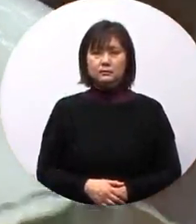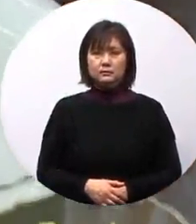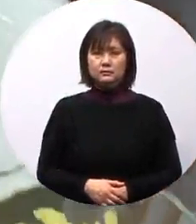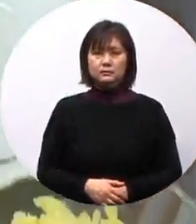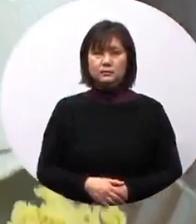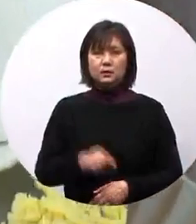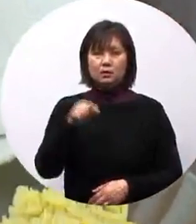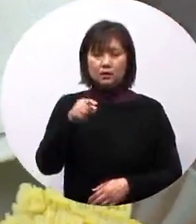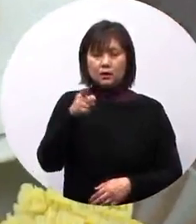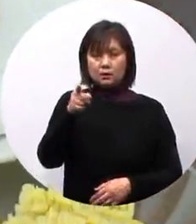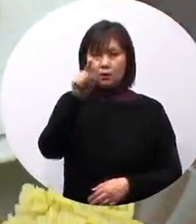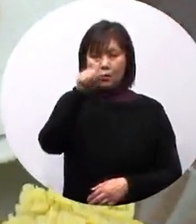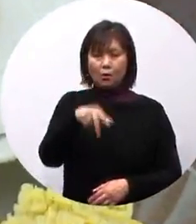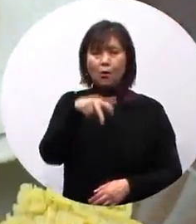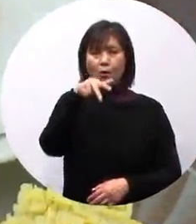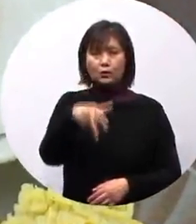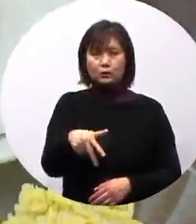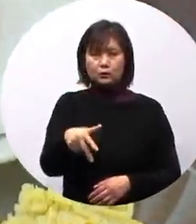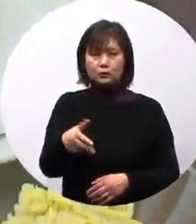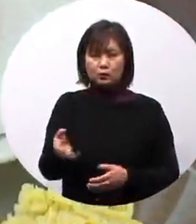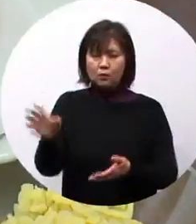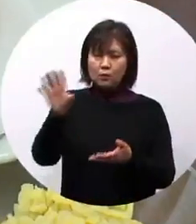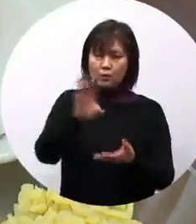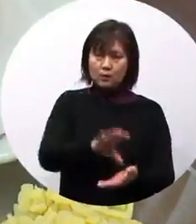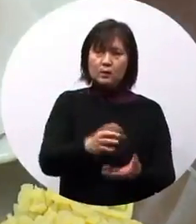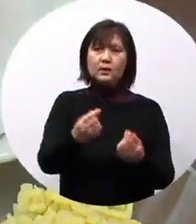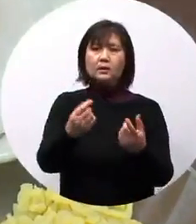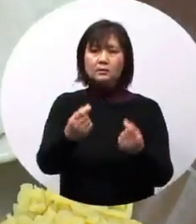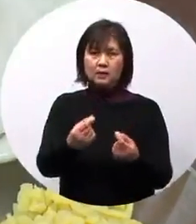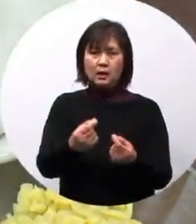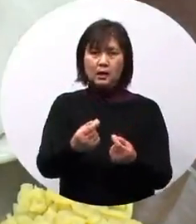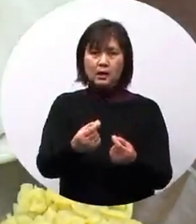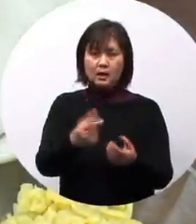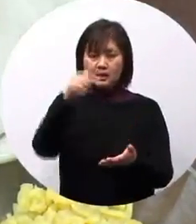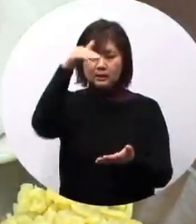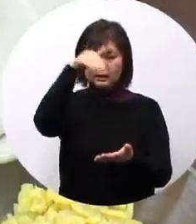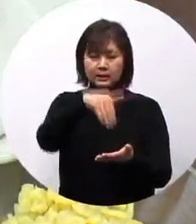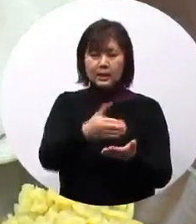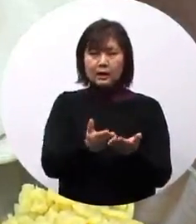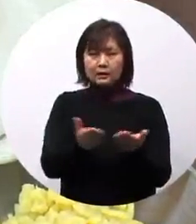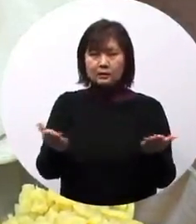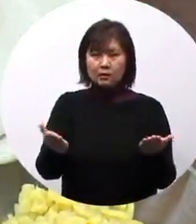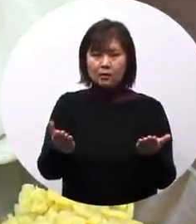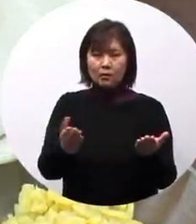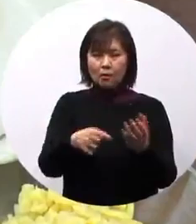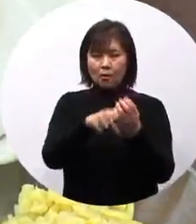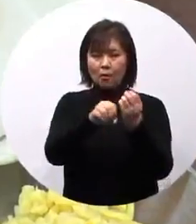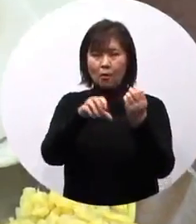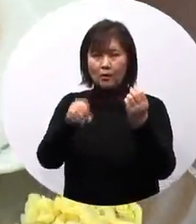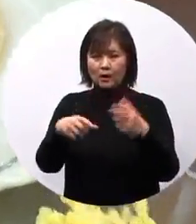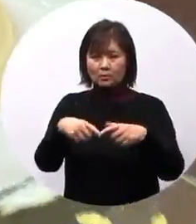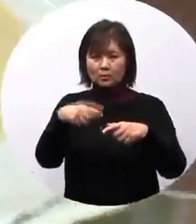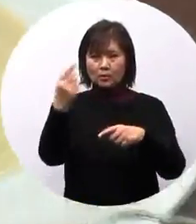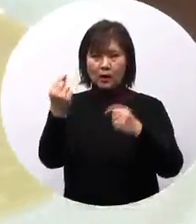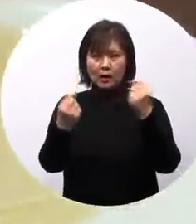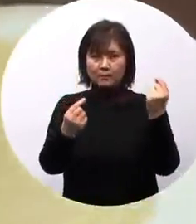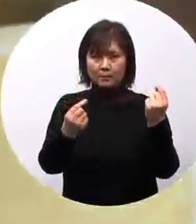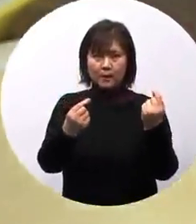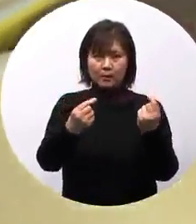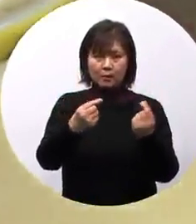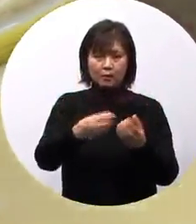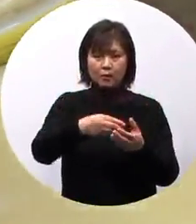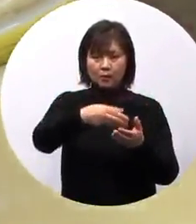これにソースを盛り付けていくんですね。 はい、はい、まず一番下にほうれん草の葉を 3,4 枚ほど広げていきます。 はい。